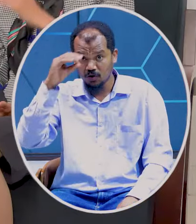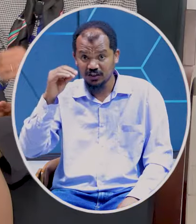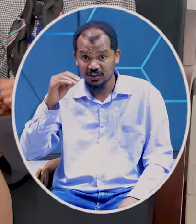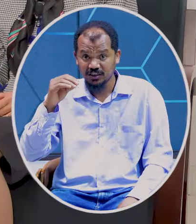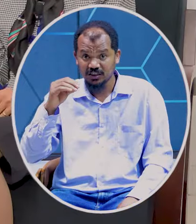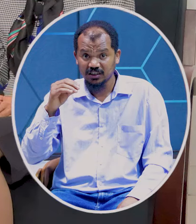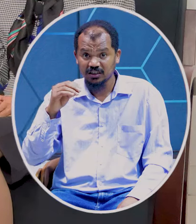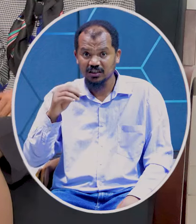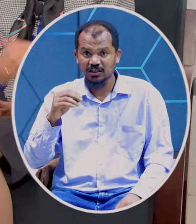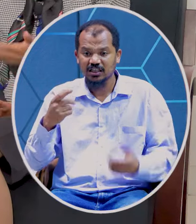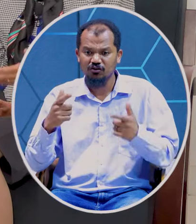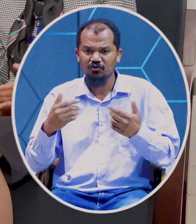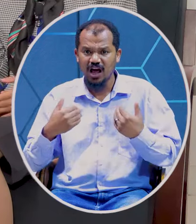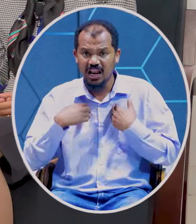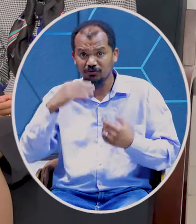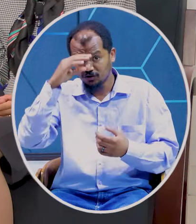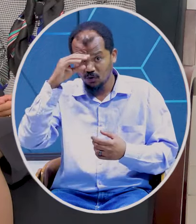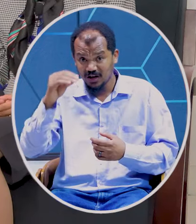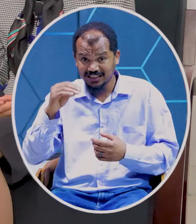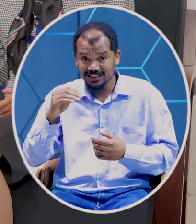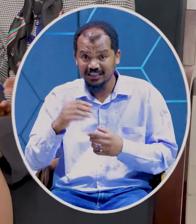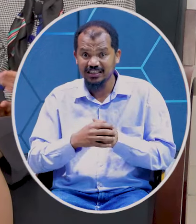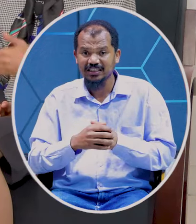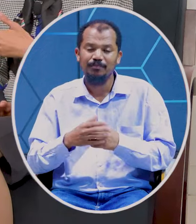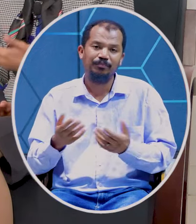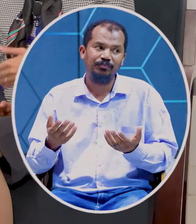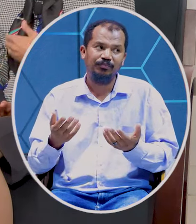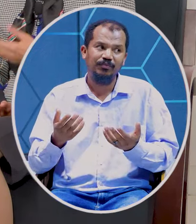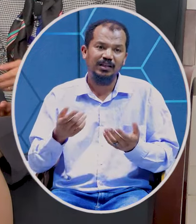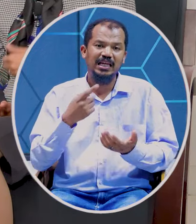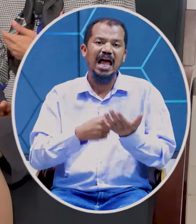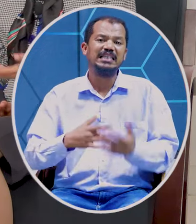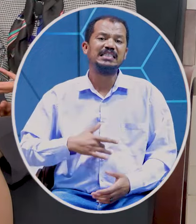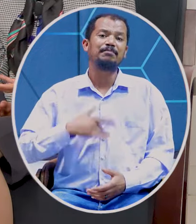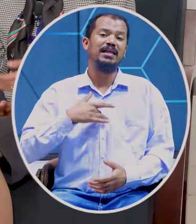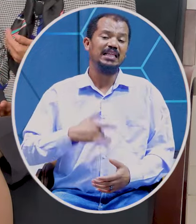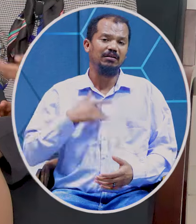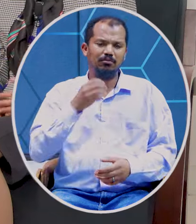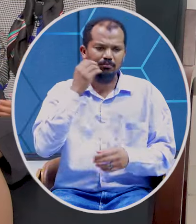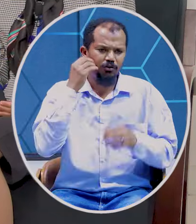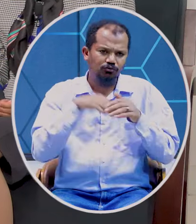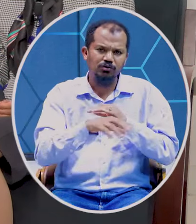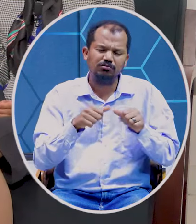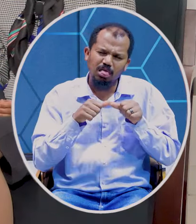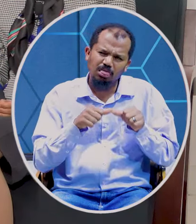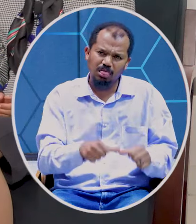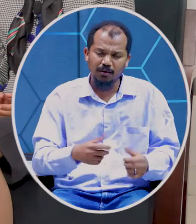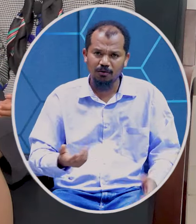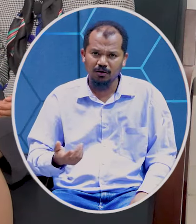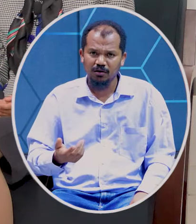ራሱ አክሰስ ያላቸው ሰዎች ራሱ ያ ስሜት እየተሰማቸው ቤት ውስጥ